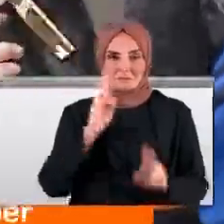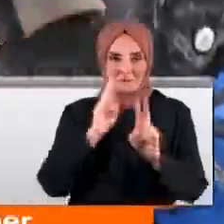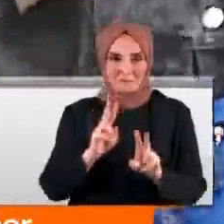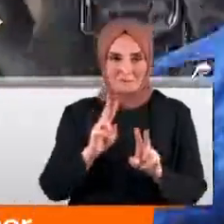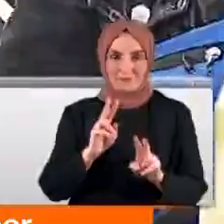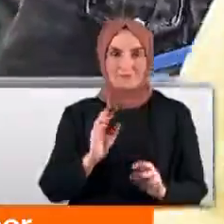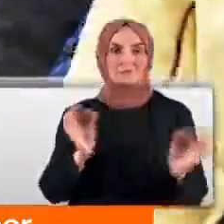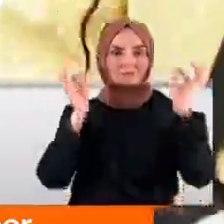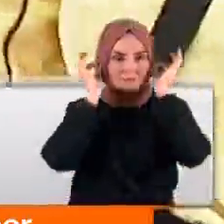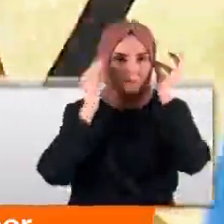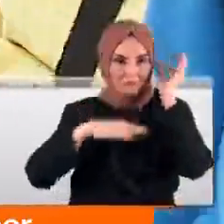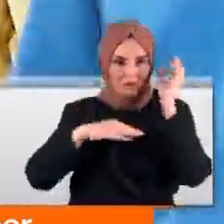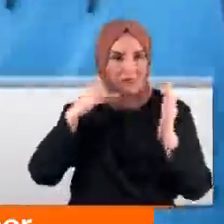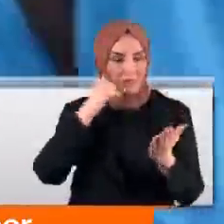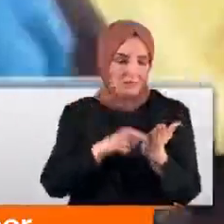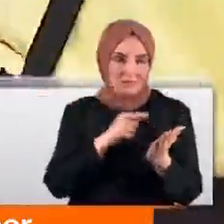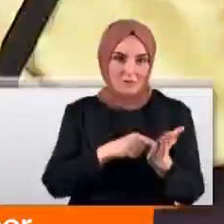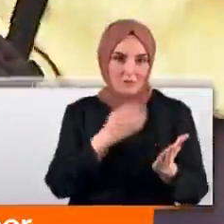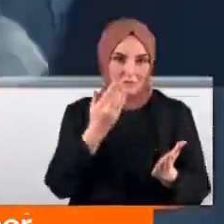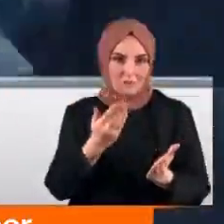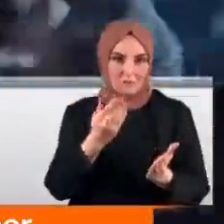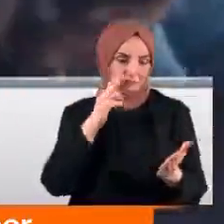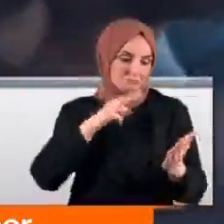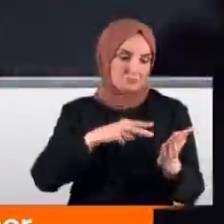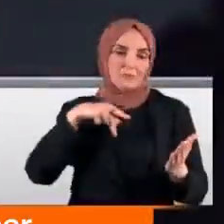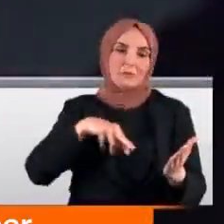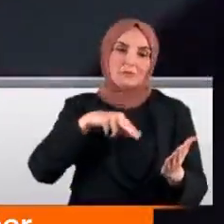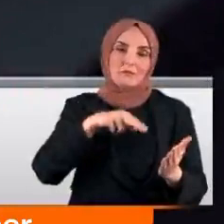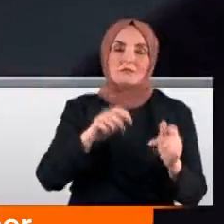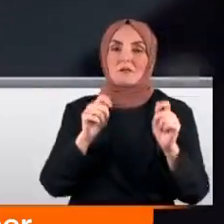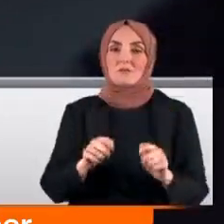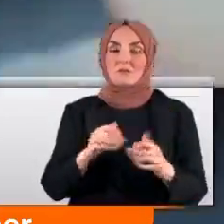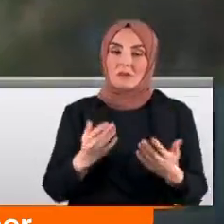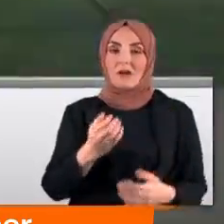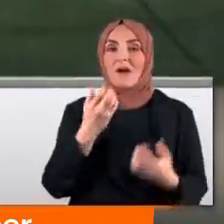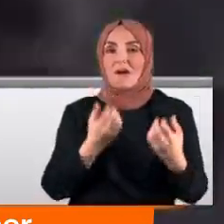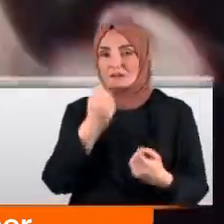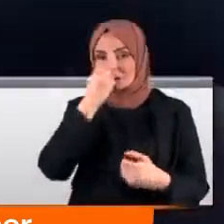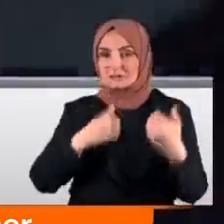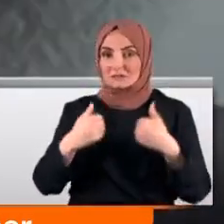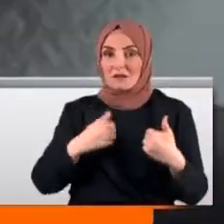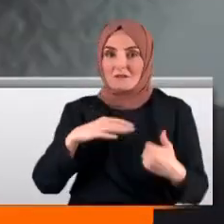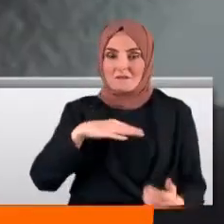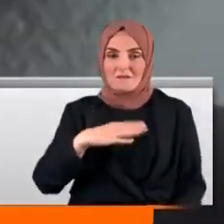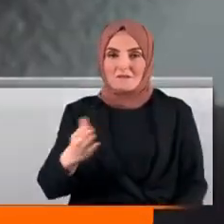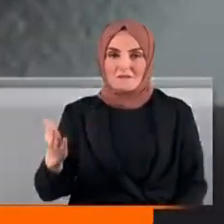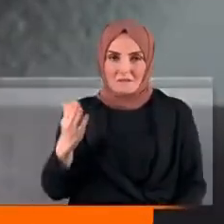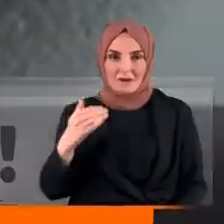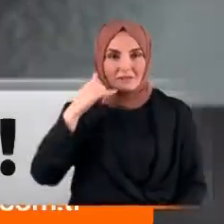kulağında kulaklık Telefona baka baka baka baka ilerliyor ne de ağır yaralanmak durduruyor telefon bağımlılığını